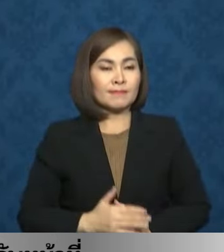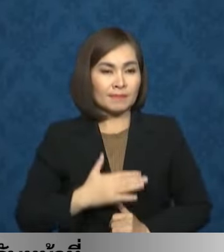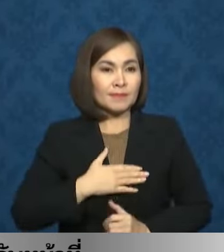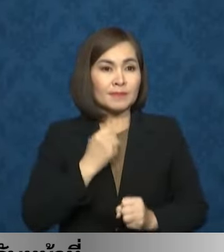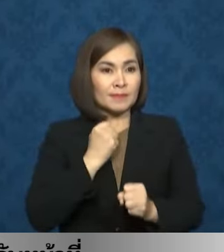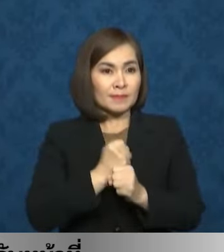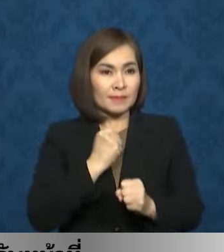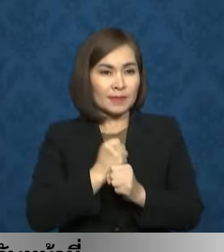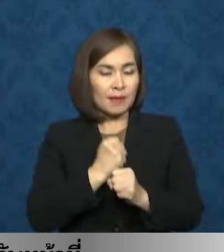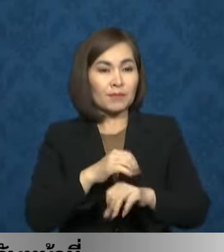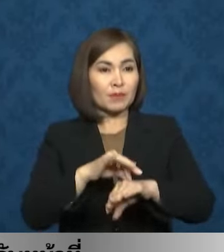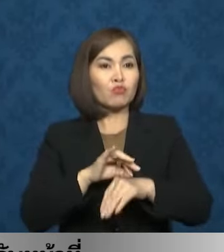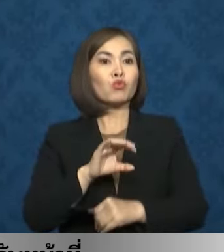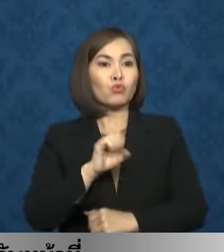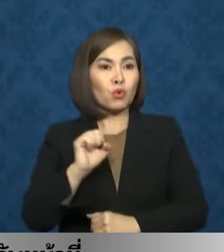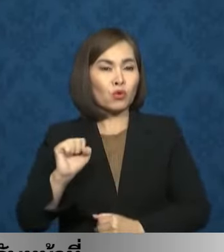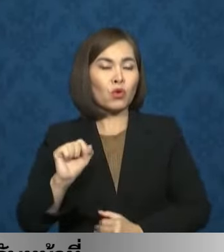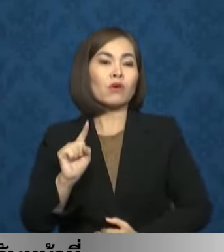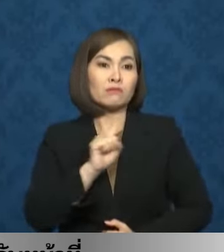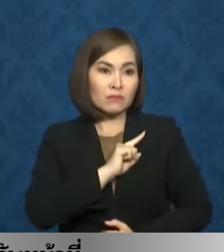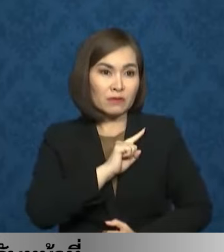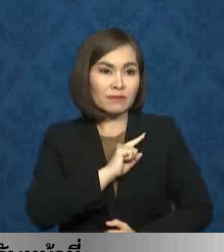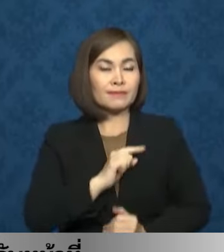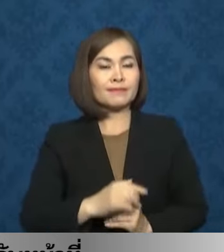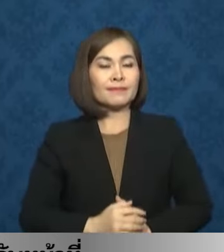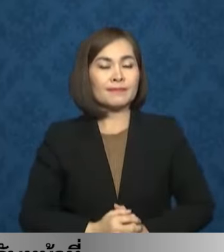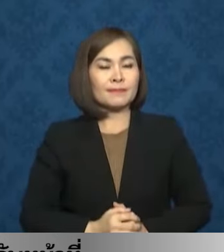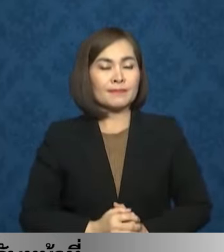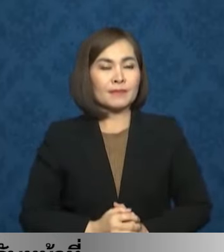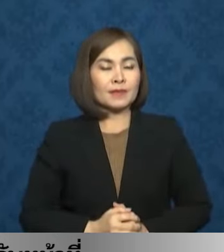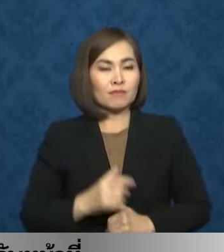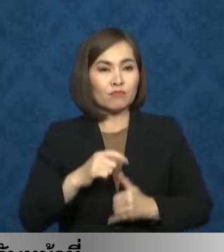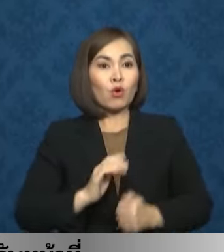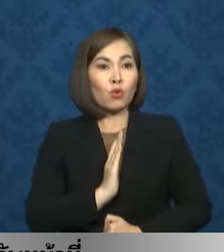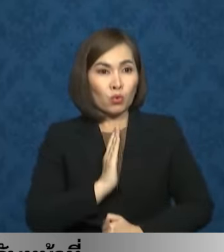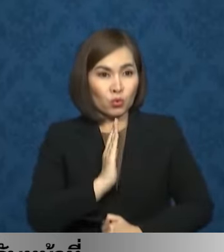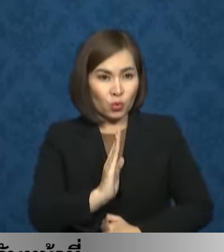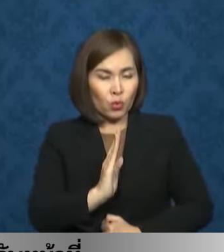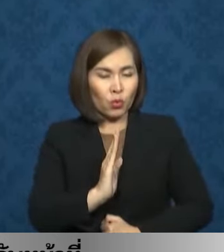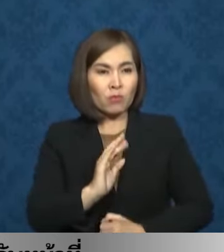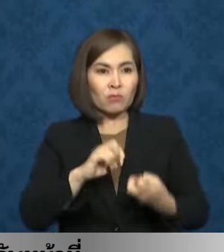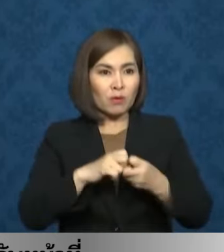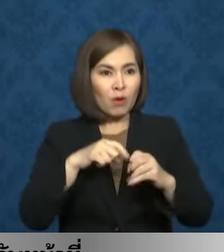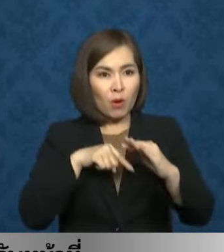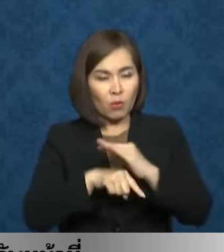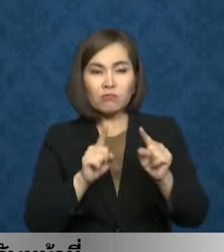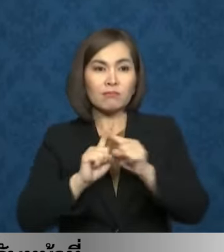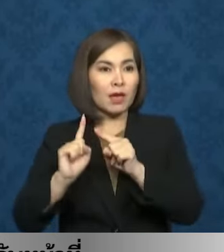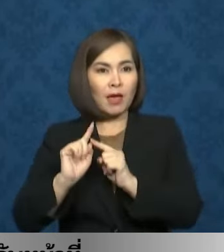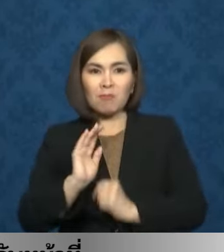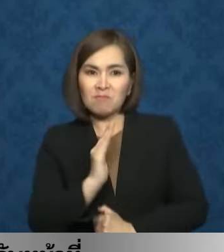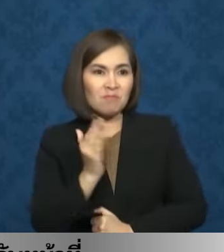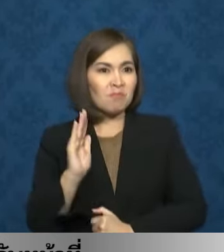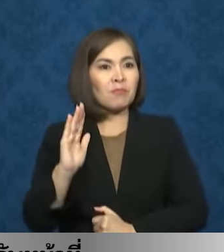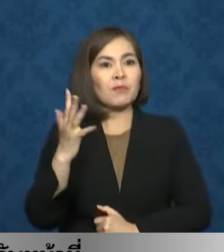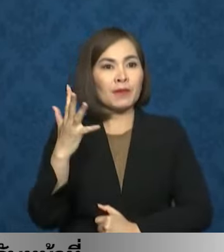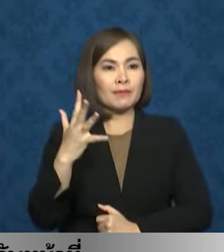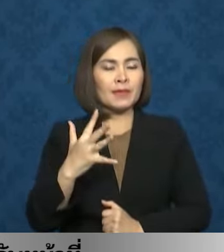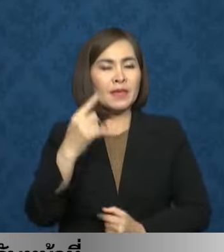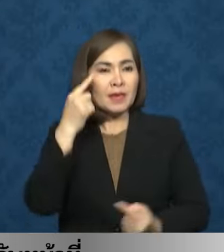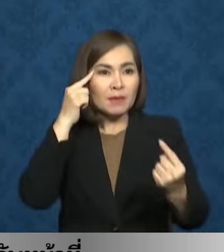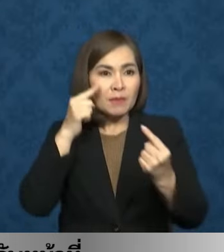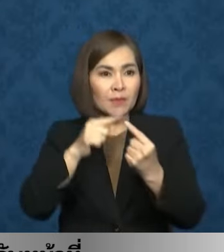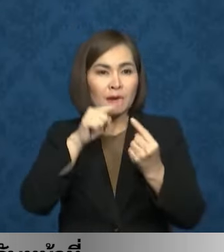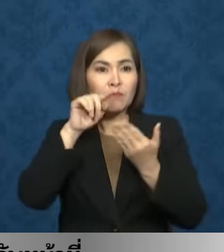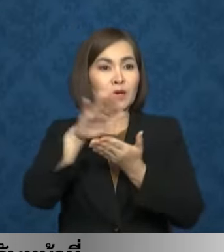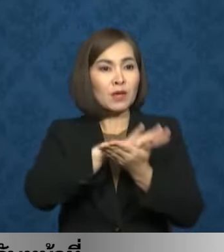ฏิบัติหน้าที ่ข้าพเจ้าจะปฏิบัติหน้าที่ ด้วยความซื่อสัตย์สุจริต ด้วยความซื่อสัตย์สุจริต เพื่อประโยชน์ของประ